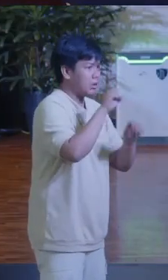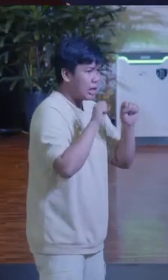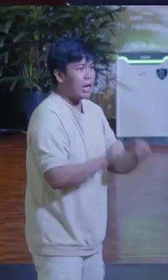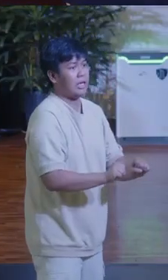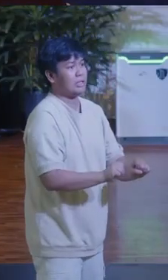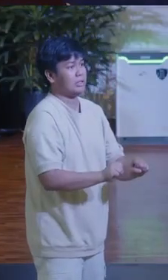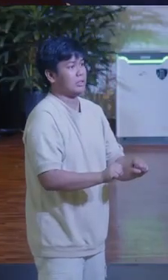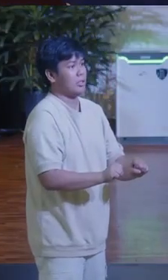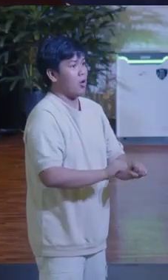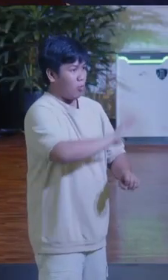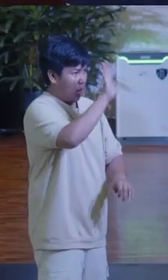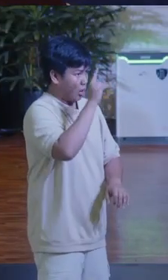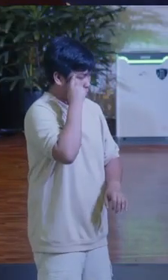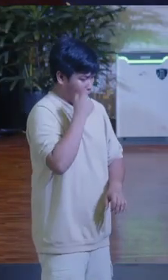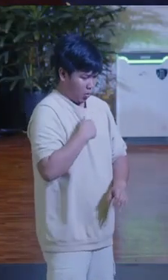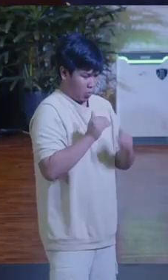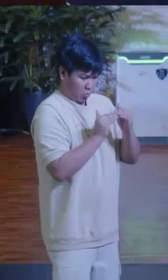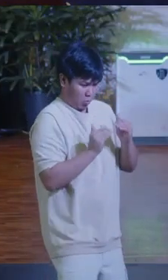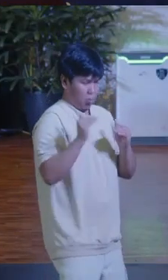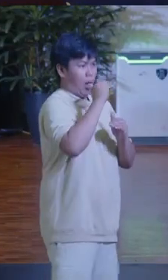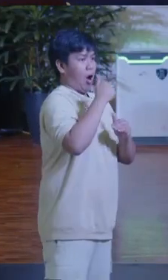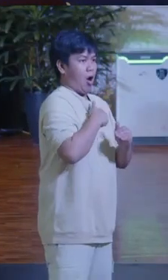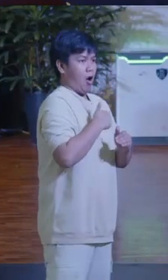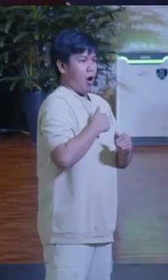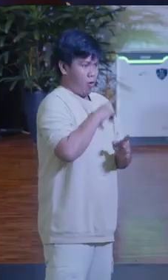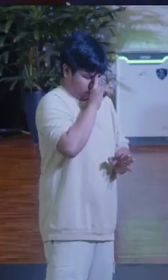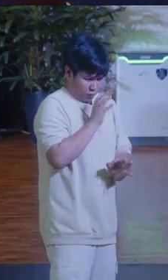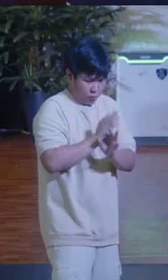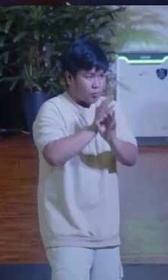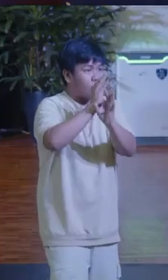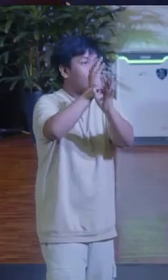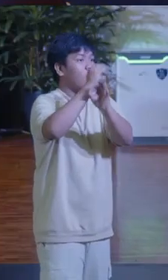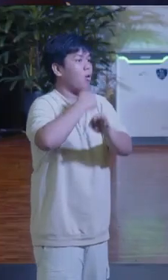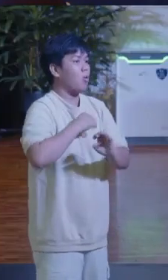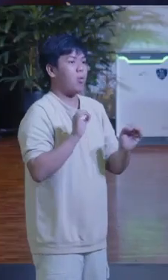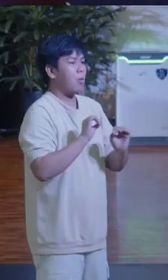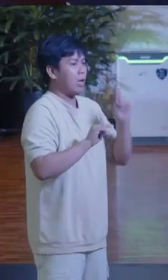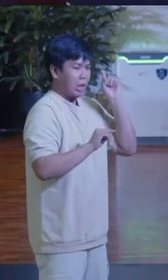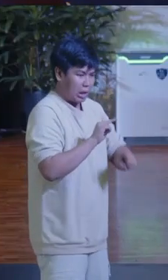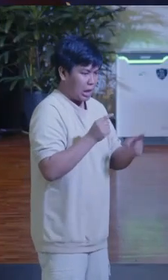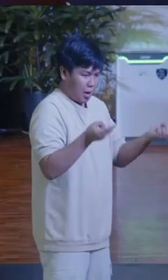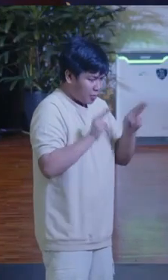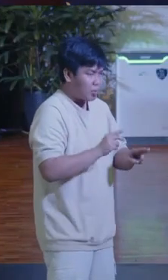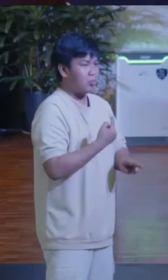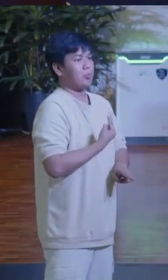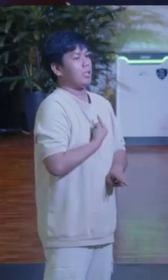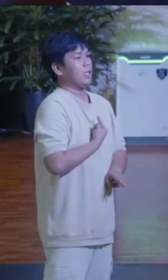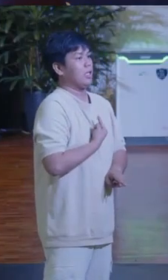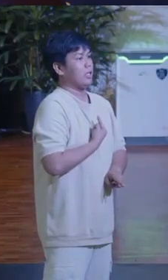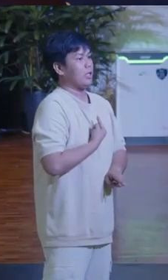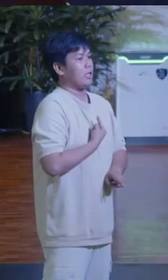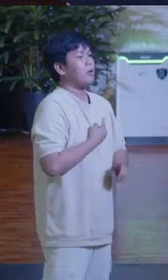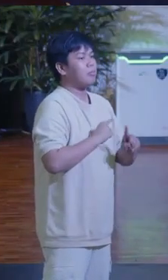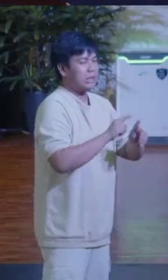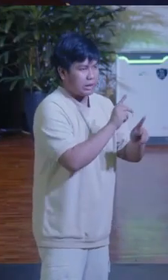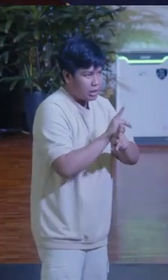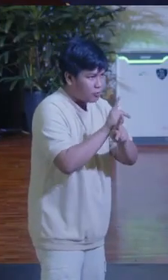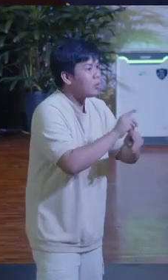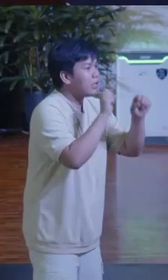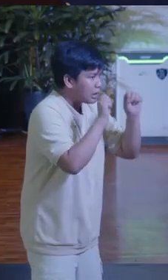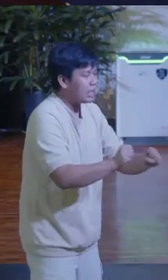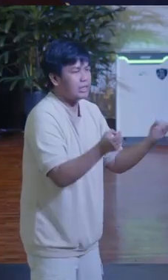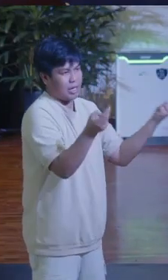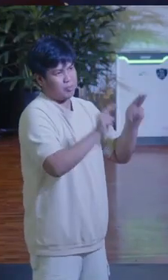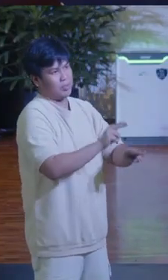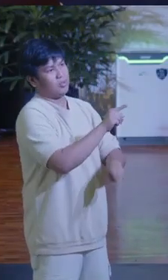sa pananampalataya, dapat natin alalahanin yung posibilidad na iyon. At kailangan natin silang ituwid.